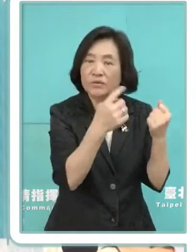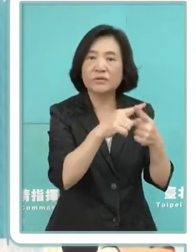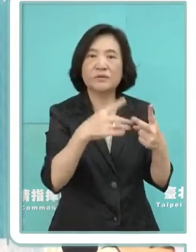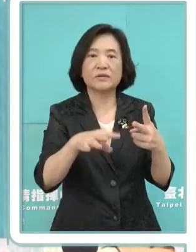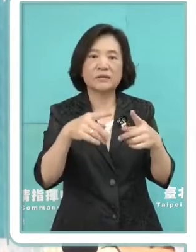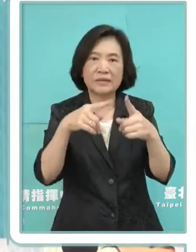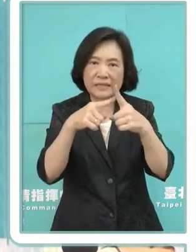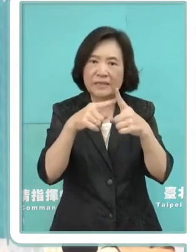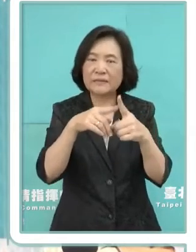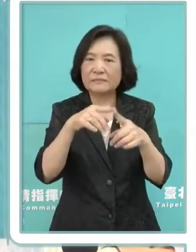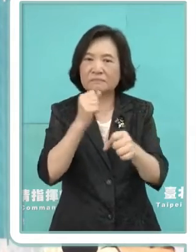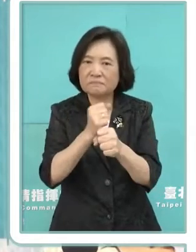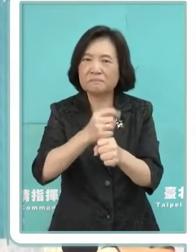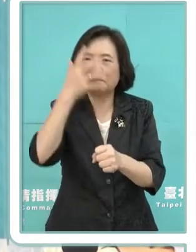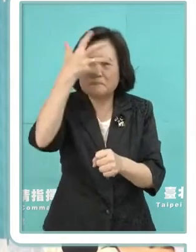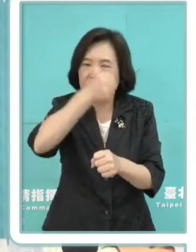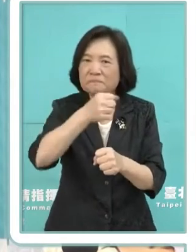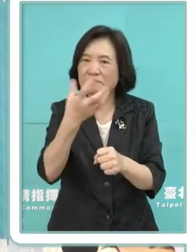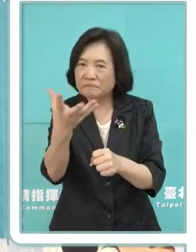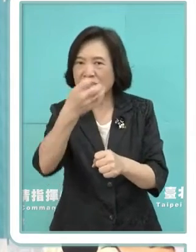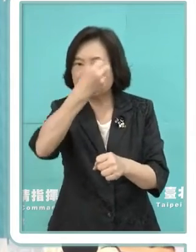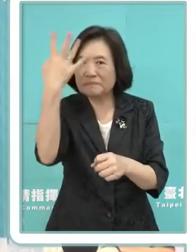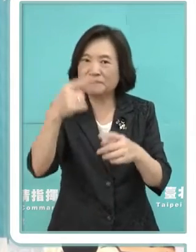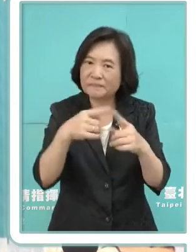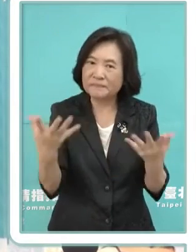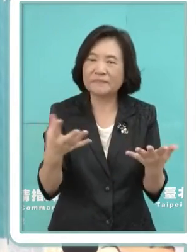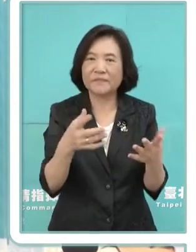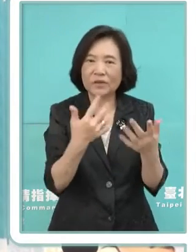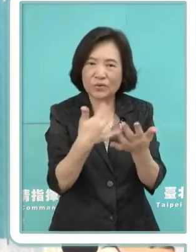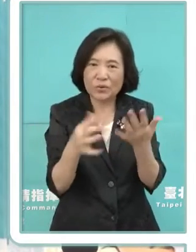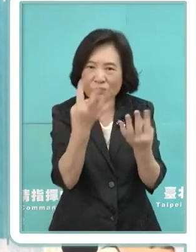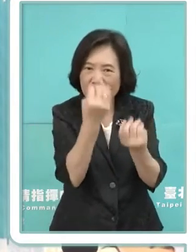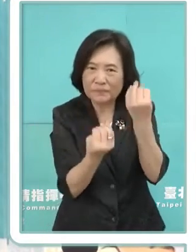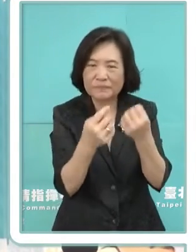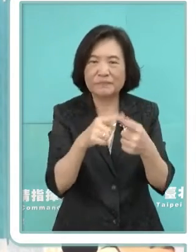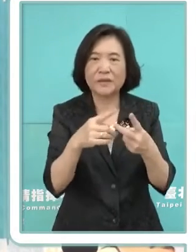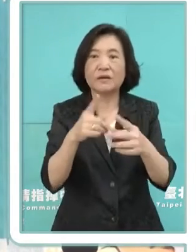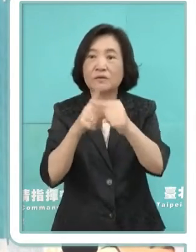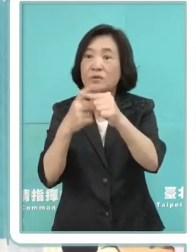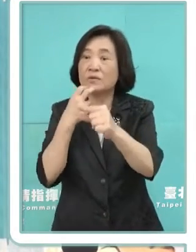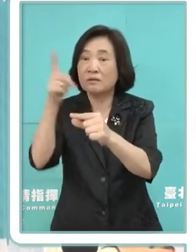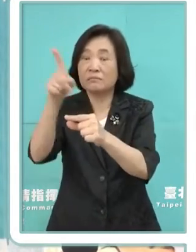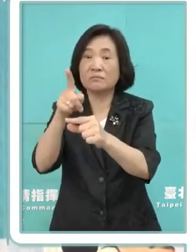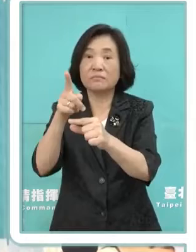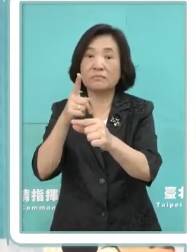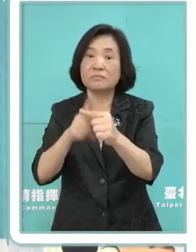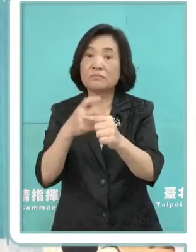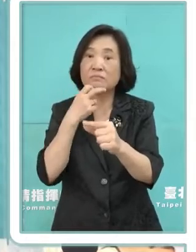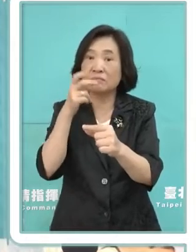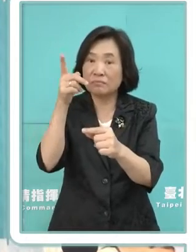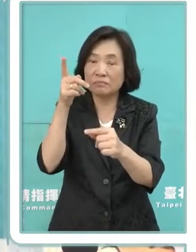还有人口结构，哦，就是老年人的比例多少，还有一个就是说，这中央自己认定说，